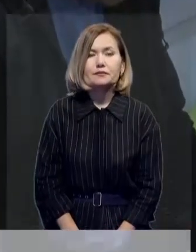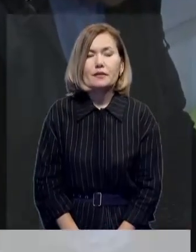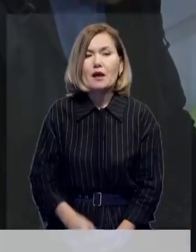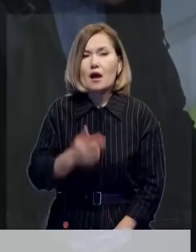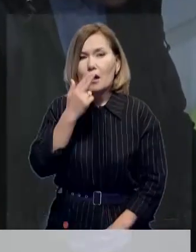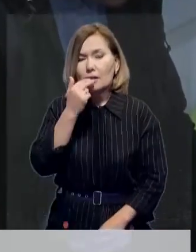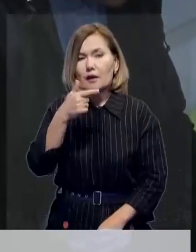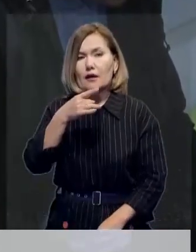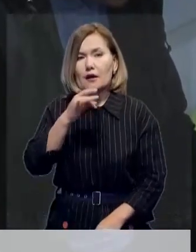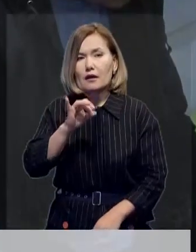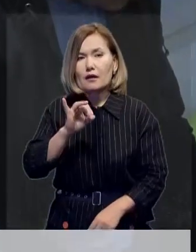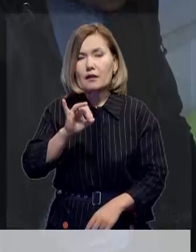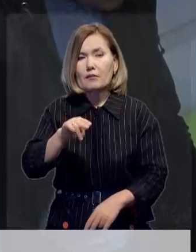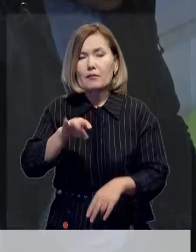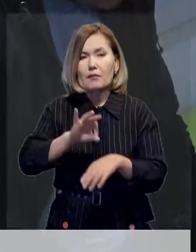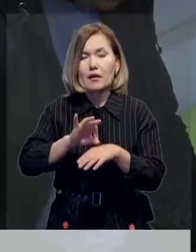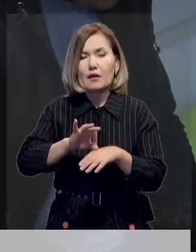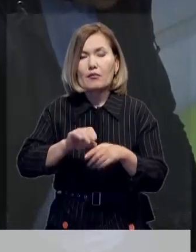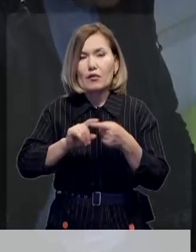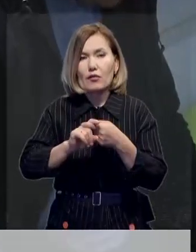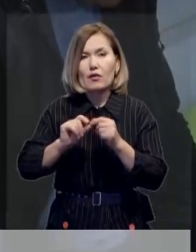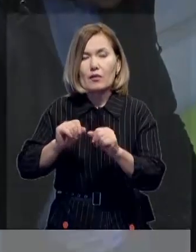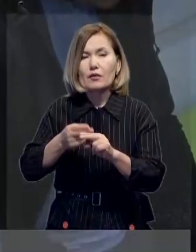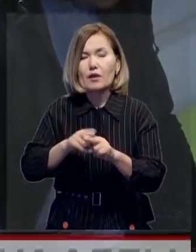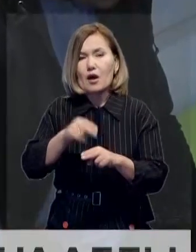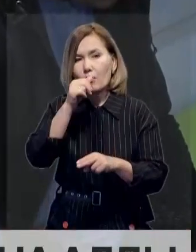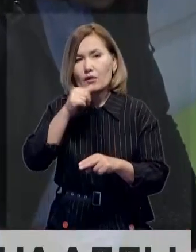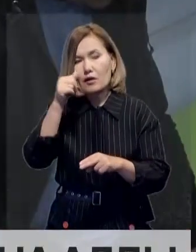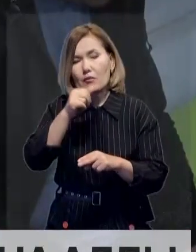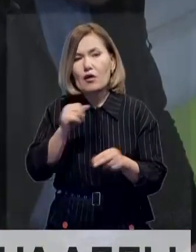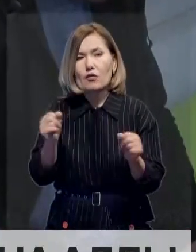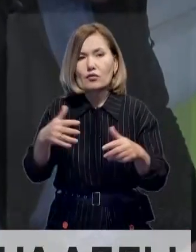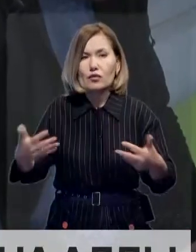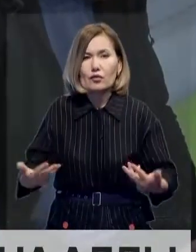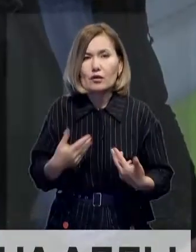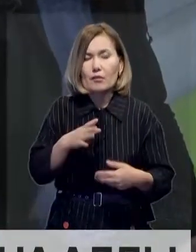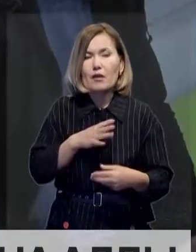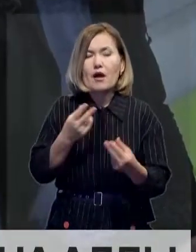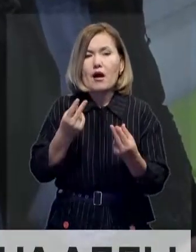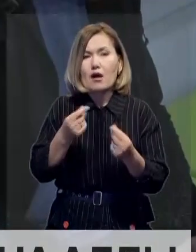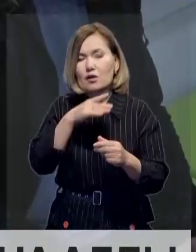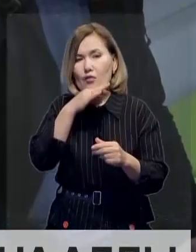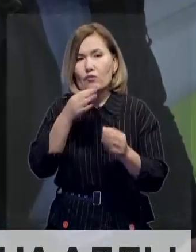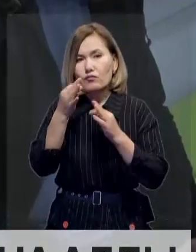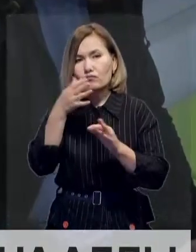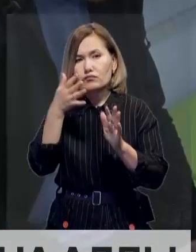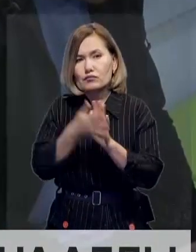Тұмауға қарсы вакцина алу қажет. Былтыр қыста салқын тиіп жия ордым. Дәрі-дәрмекке қыруар ақша жұмсалды.